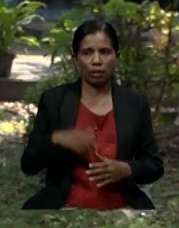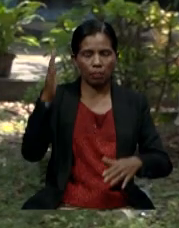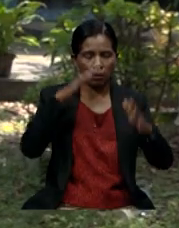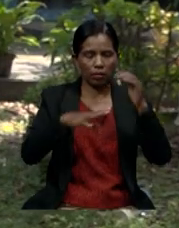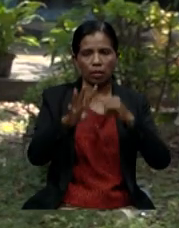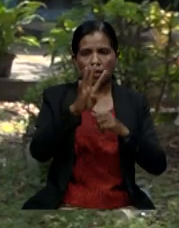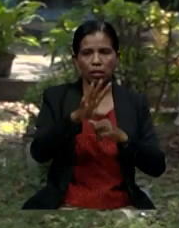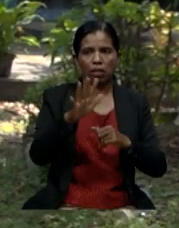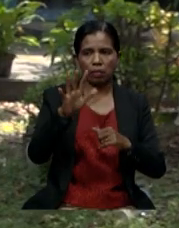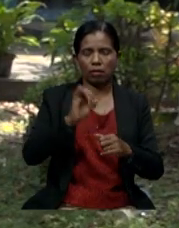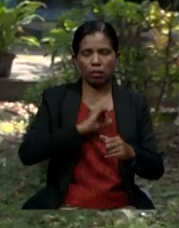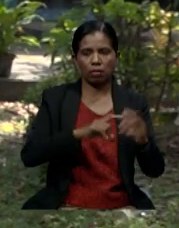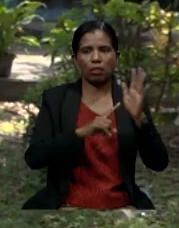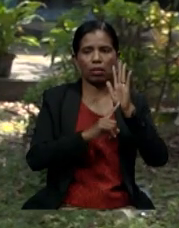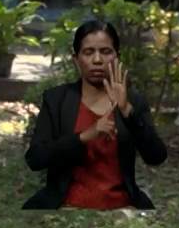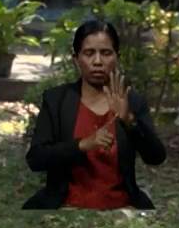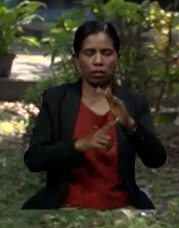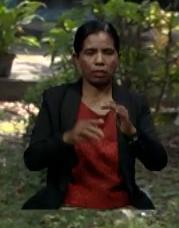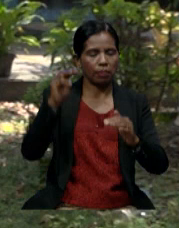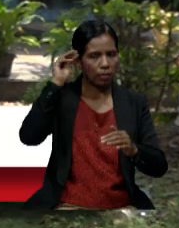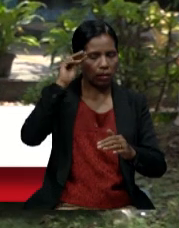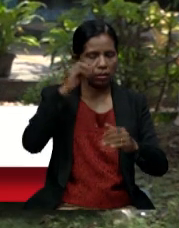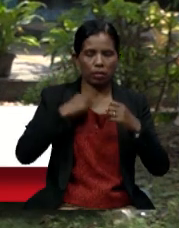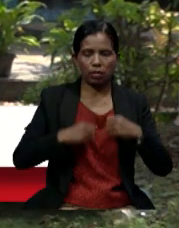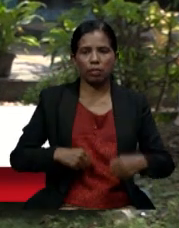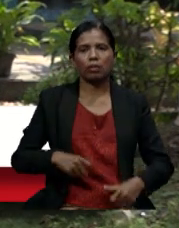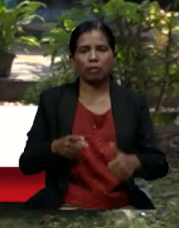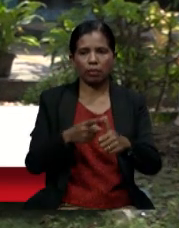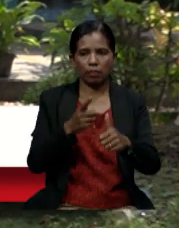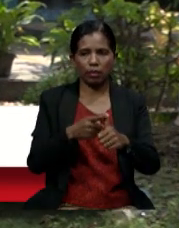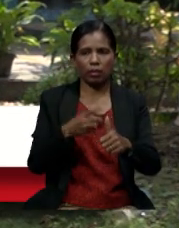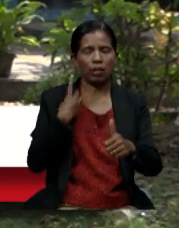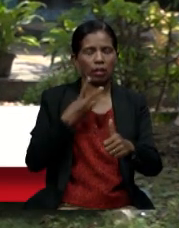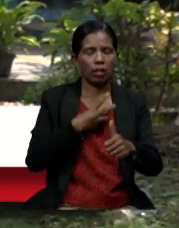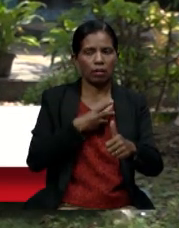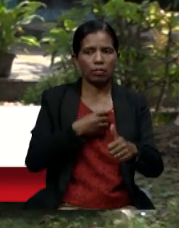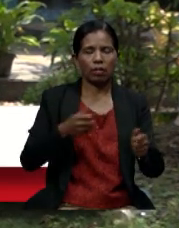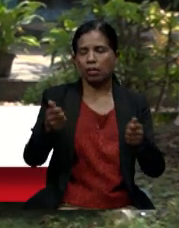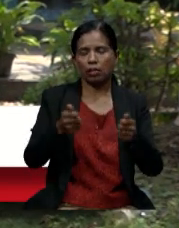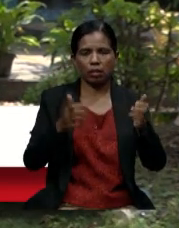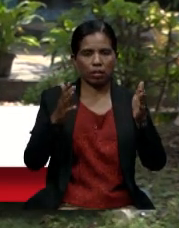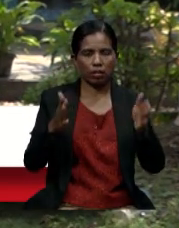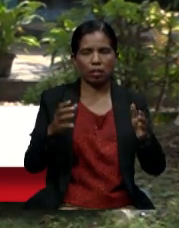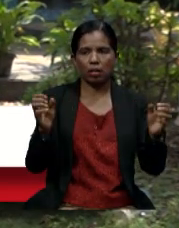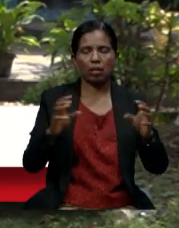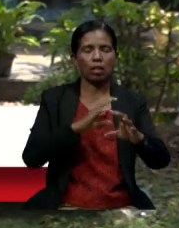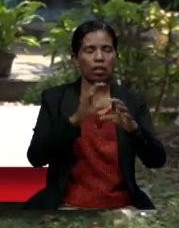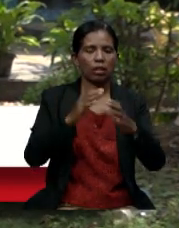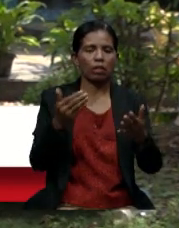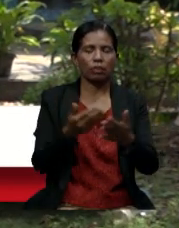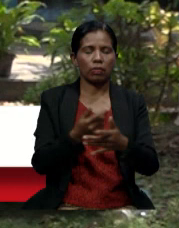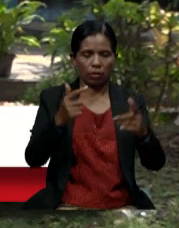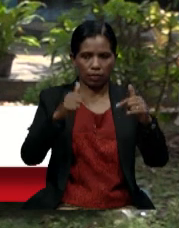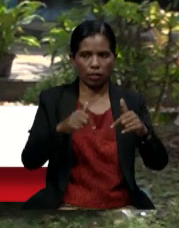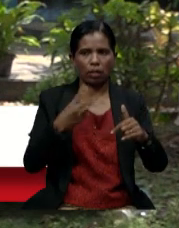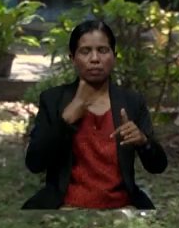kalima de sanema oina hotoba Suselense ministra da Saúde. Em primeiro, aminia motorista laia karek kareta fauni na mai karek motorista